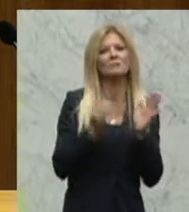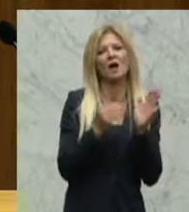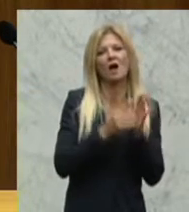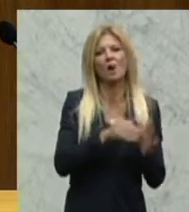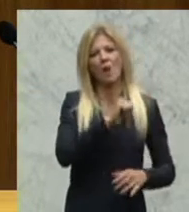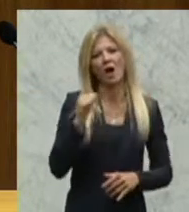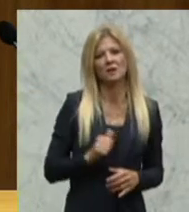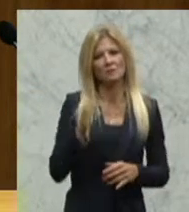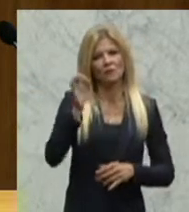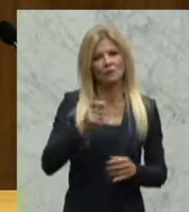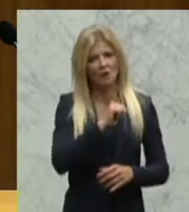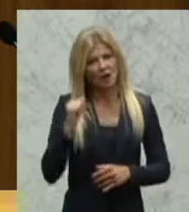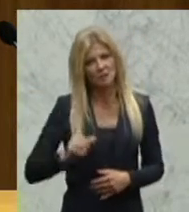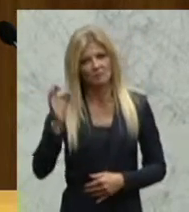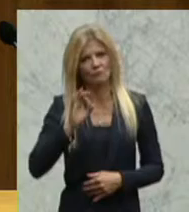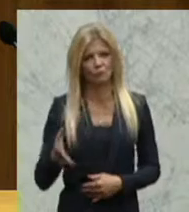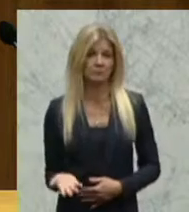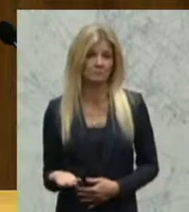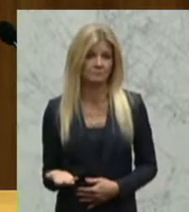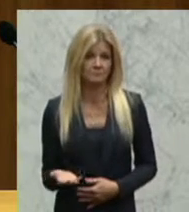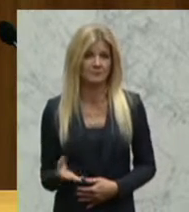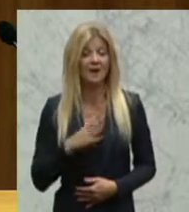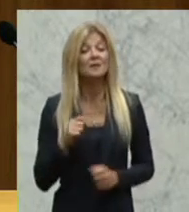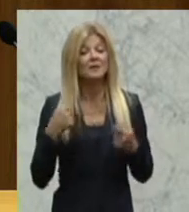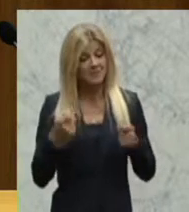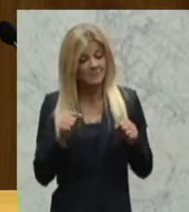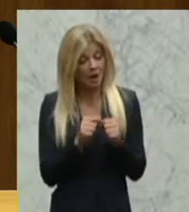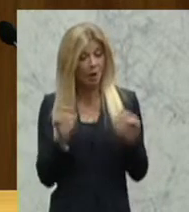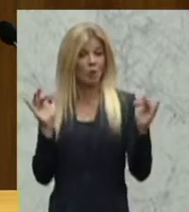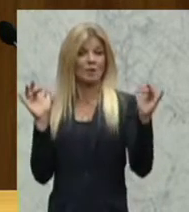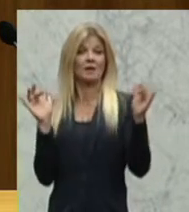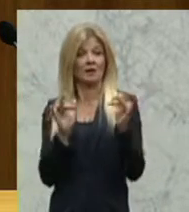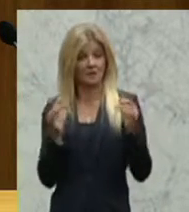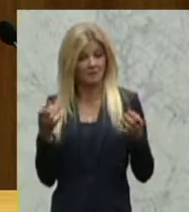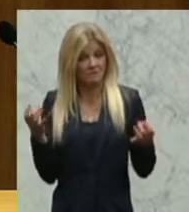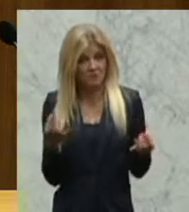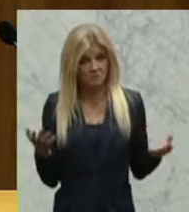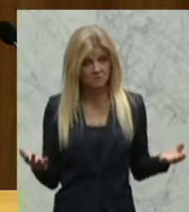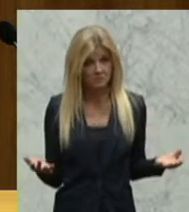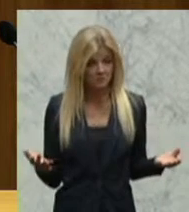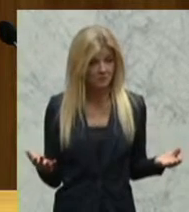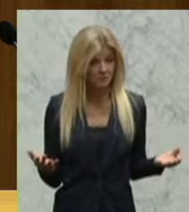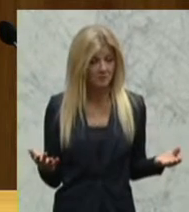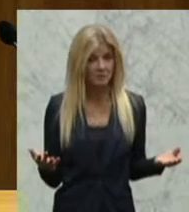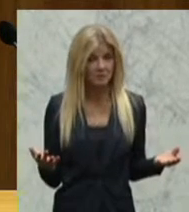Und es gibt auch Stimmen, die sozusagen als Kontrapunkt, dass die Wortschöpfung